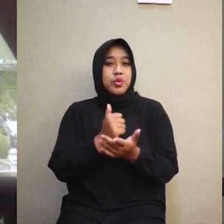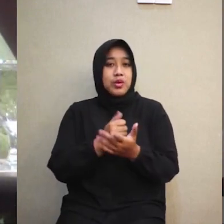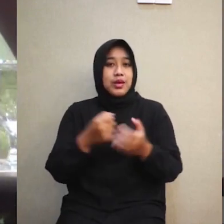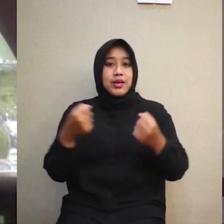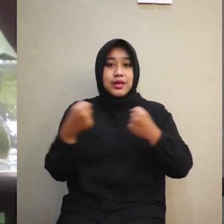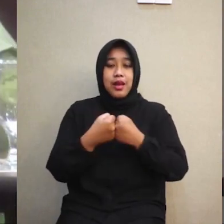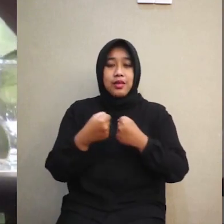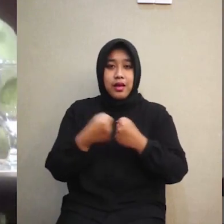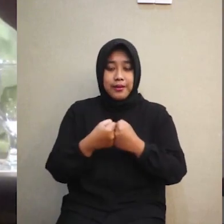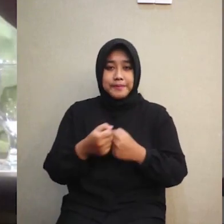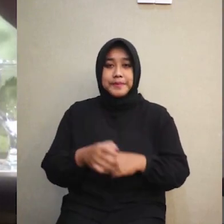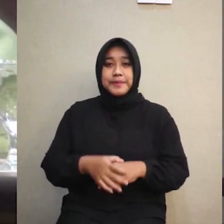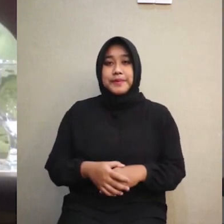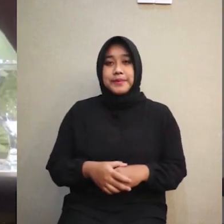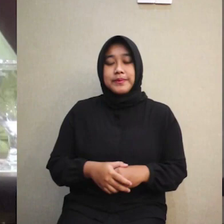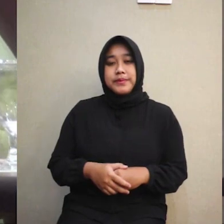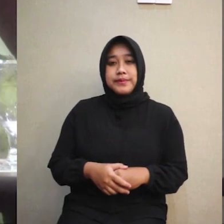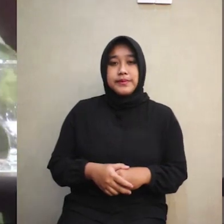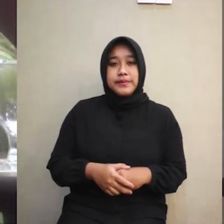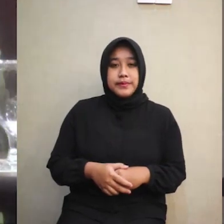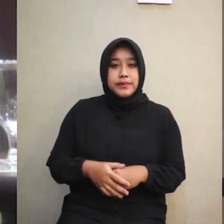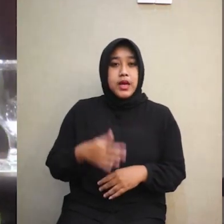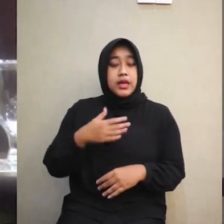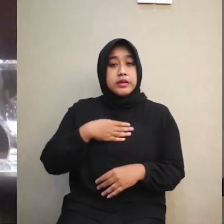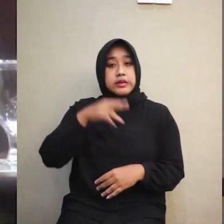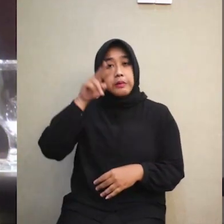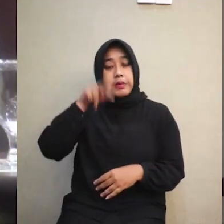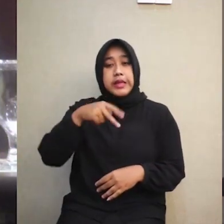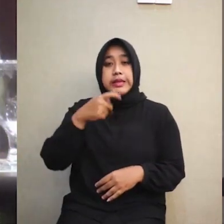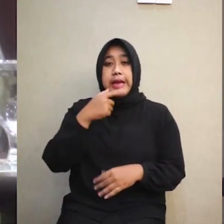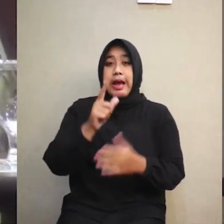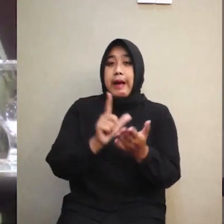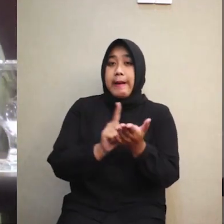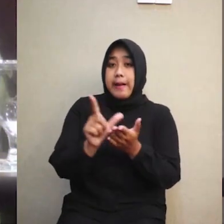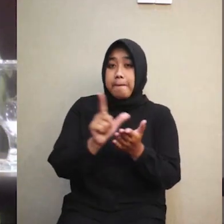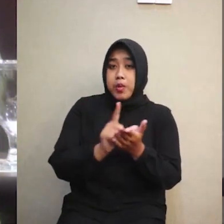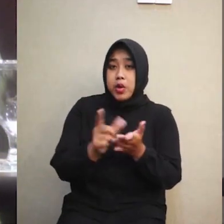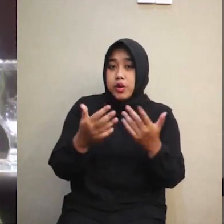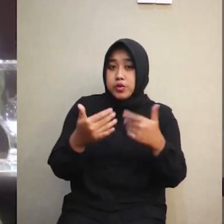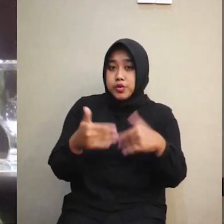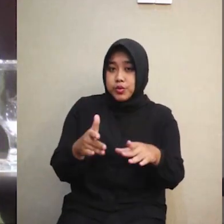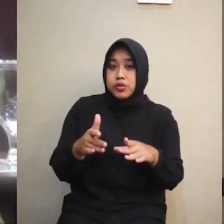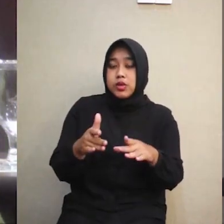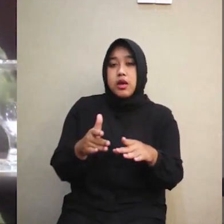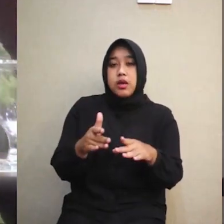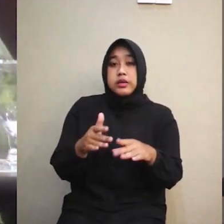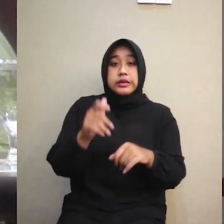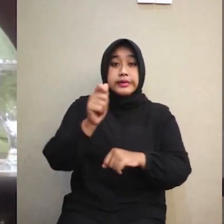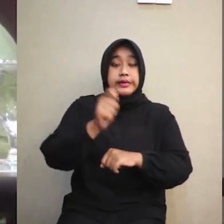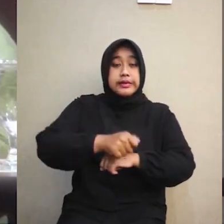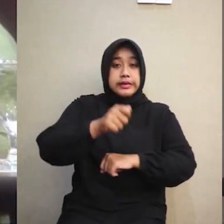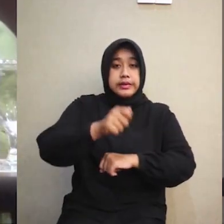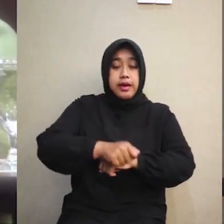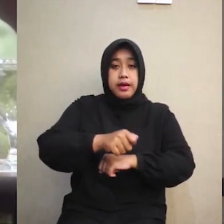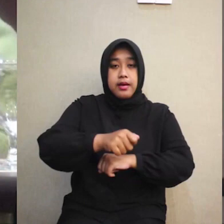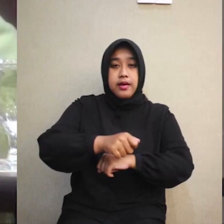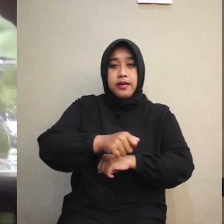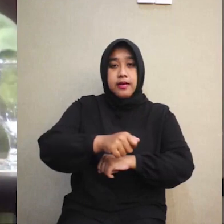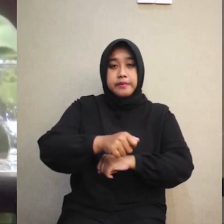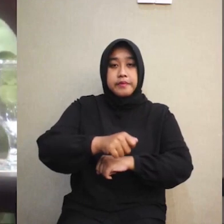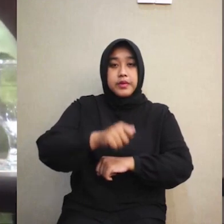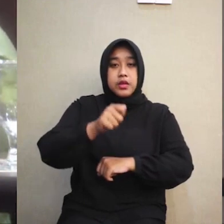tantangan tersendiri kemudian kalau saya melihat seperti laporan yang sudah di ketika sidang di